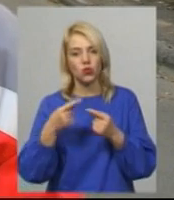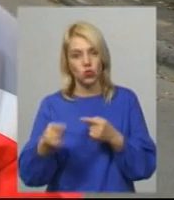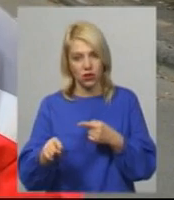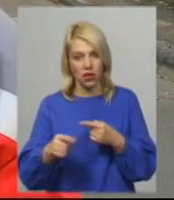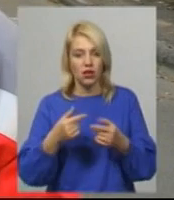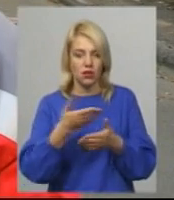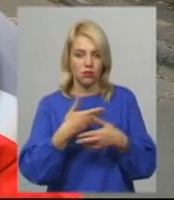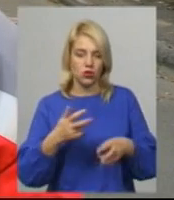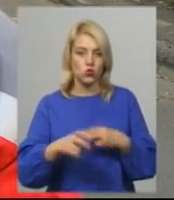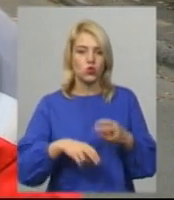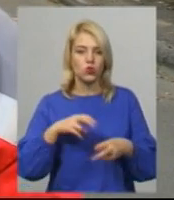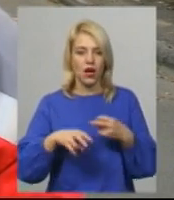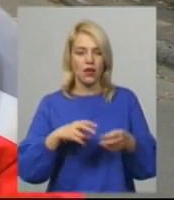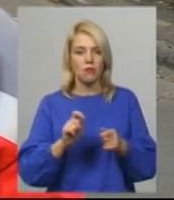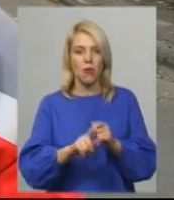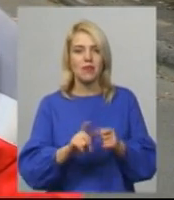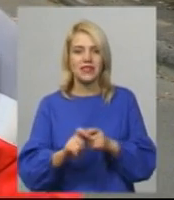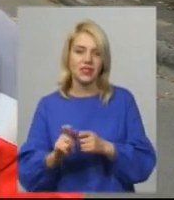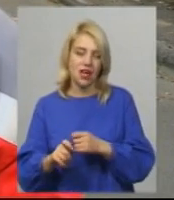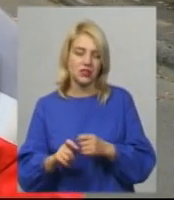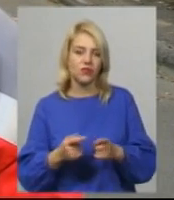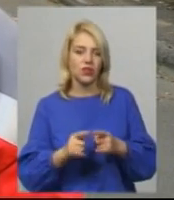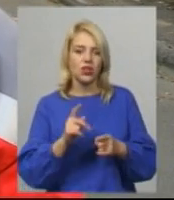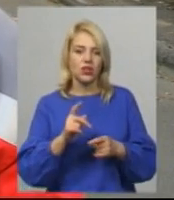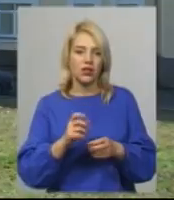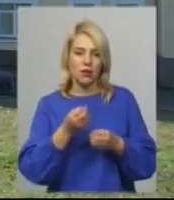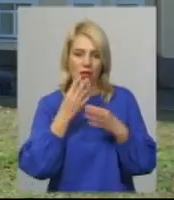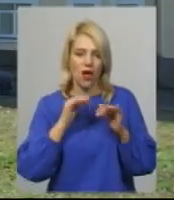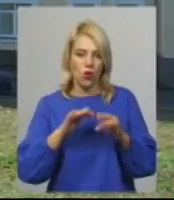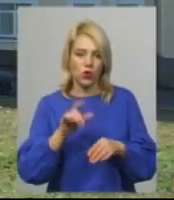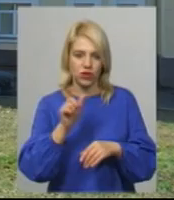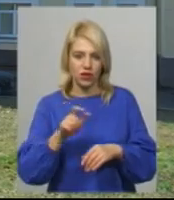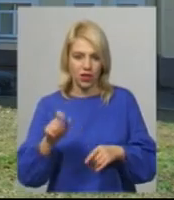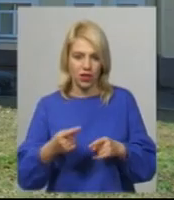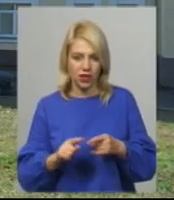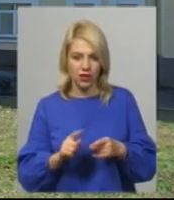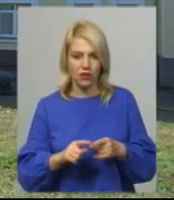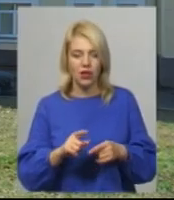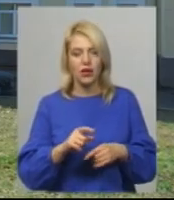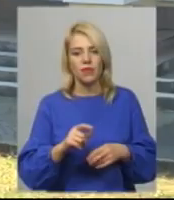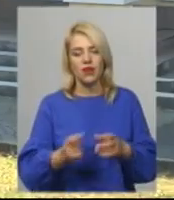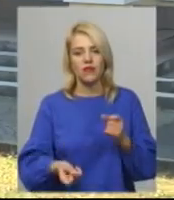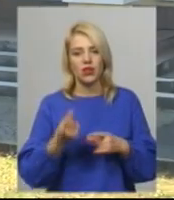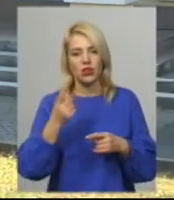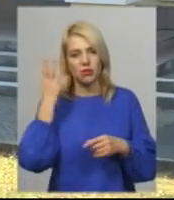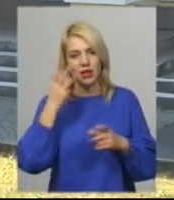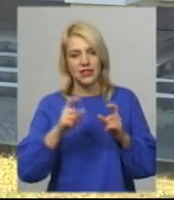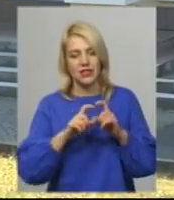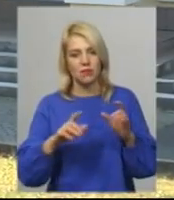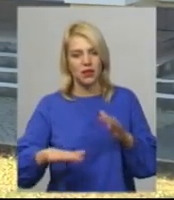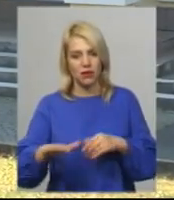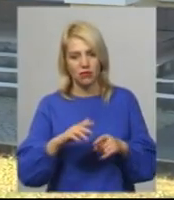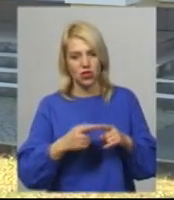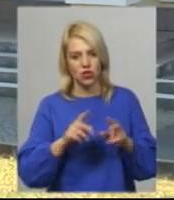Ми вже шукаємо меценатів, спонсорів і благодійників. Для створення хоспису в Хмельницькому виділили приміщення, каже начальник